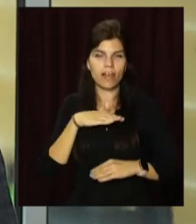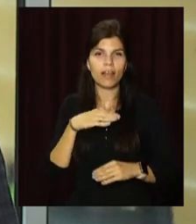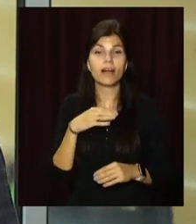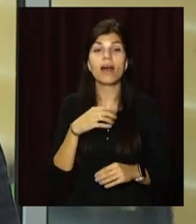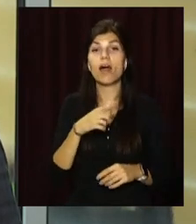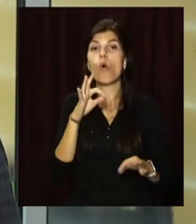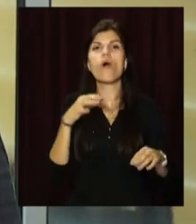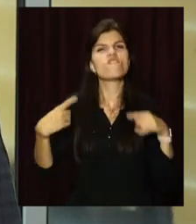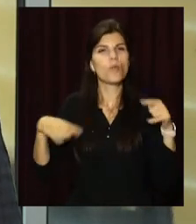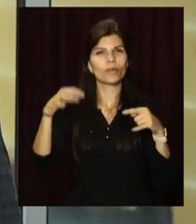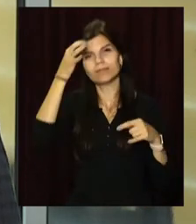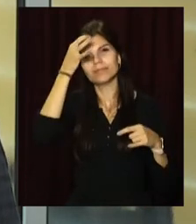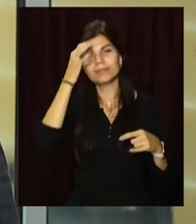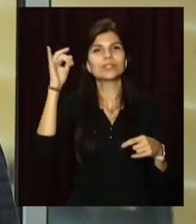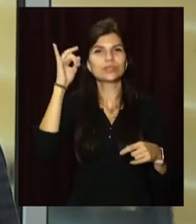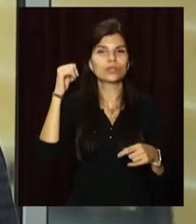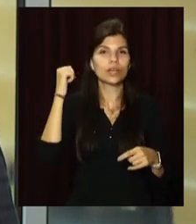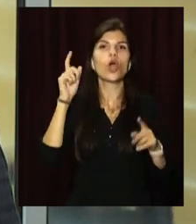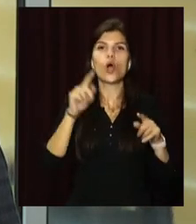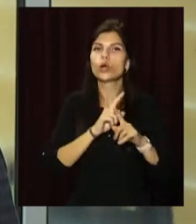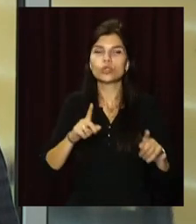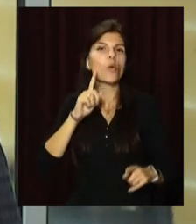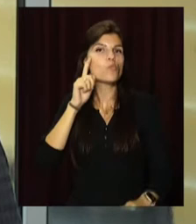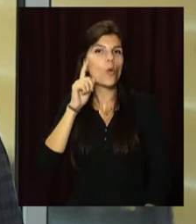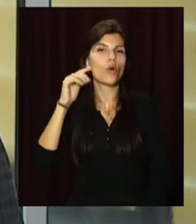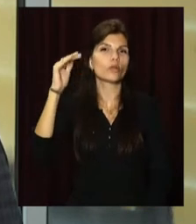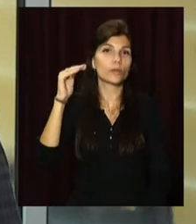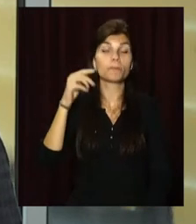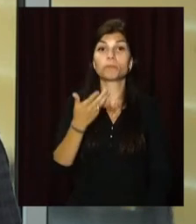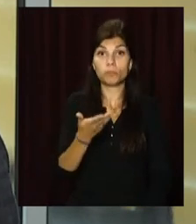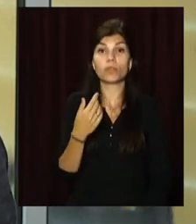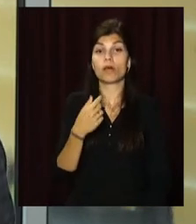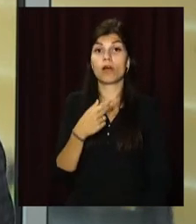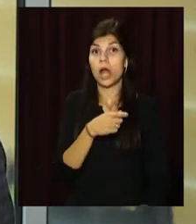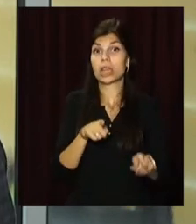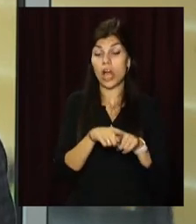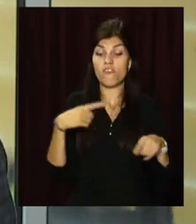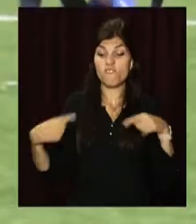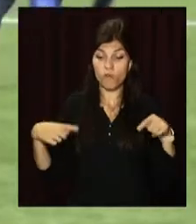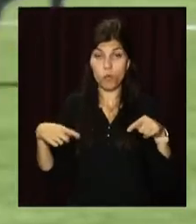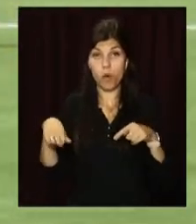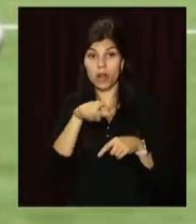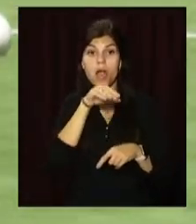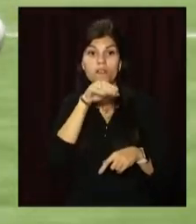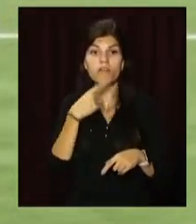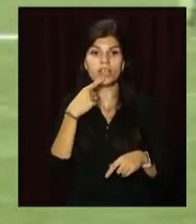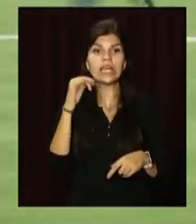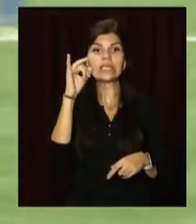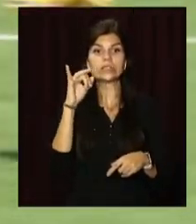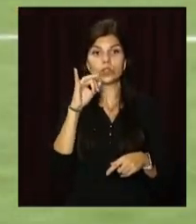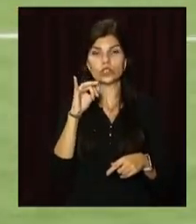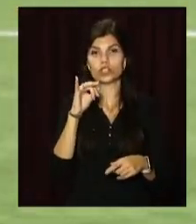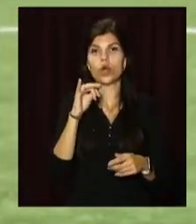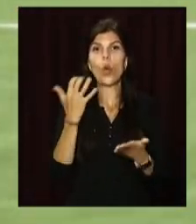українського футболу. І особливо дитячо-юнацького та молодіжного. Саме так оцінюють футбольні фахівці історичний успіх